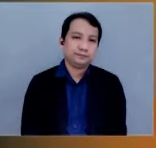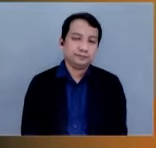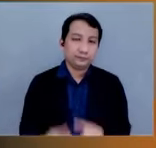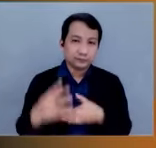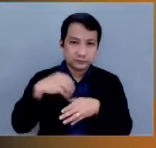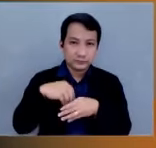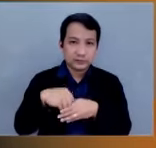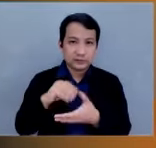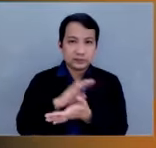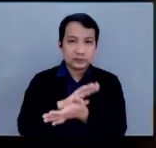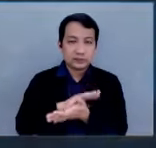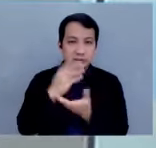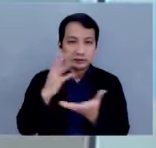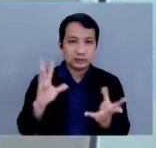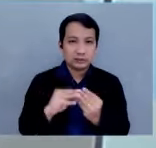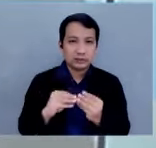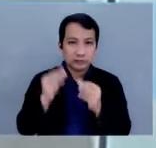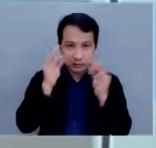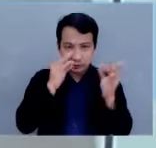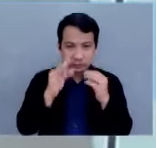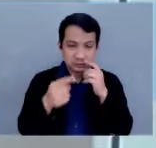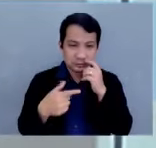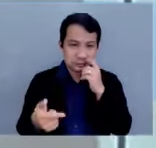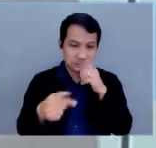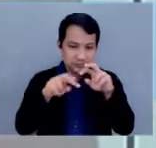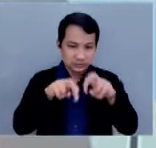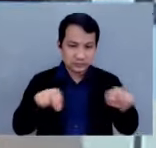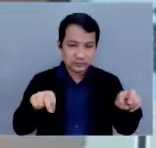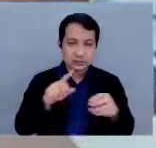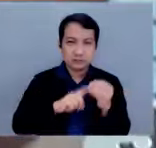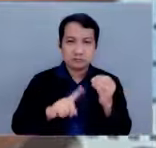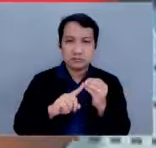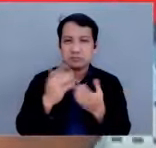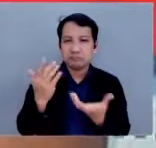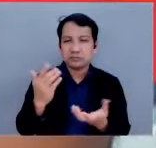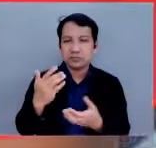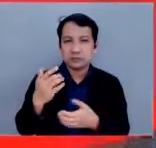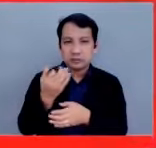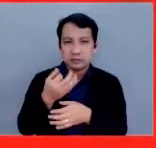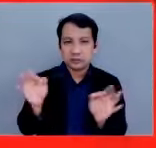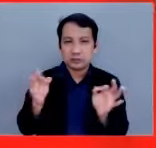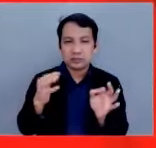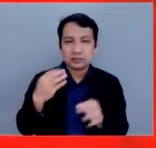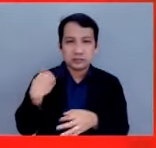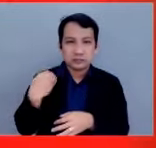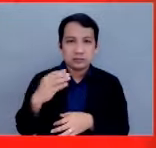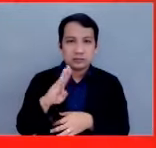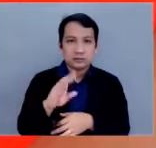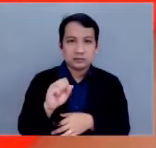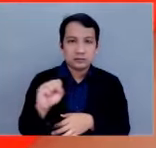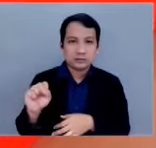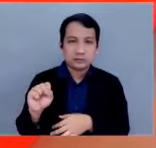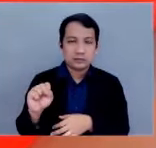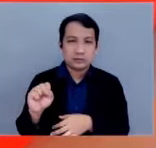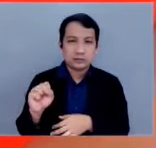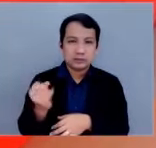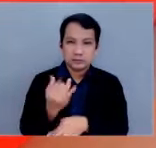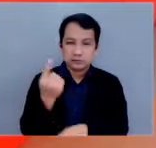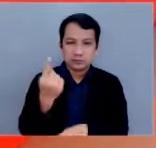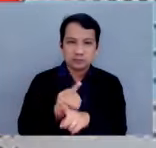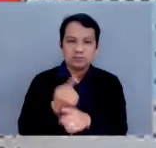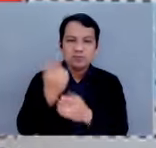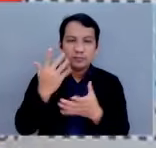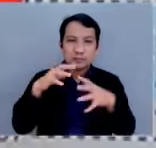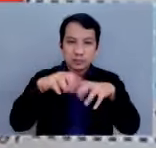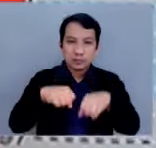bag ang hinihinalang droga. Sa investigasyon, lumalabas na kalalaya lang ni alias Boss, ilang buwan lang ang nakalilipas, matapos mahuli dahil